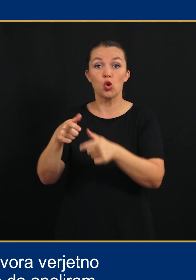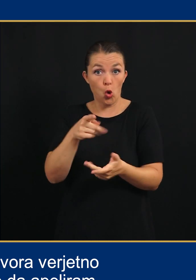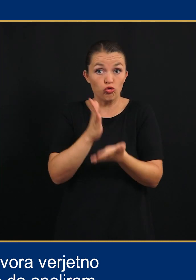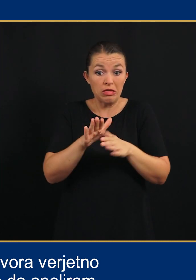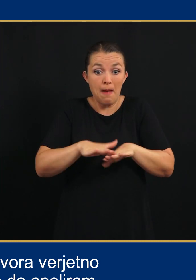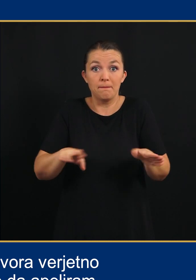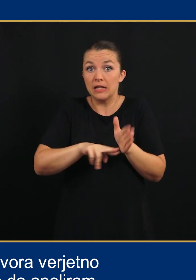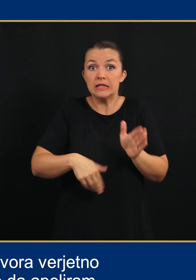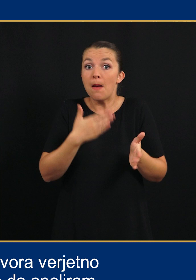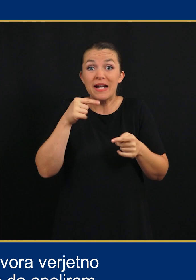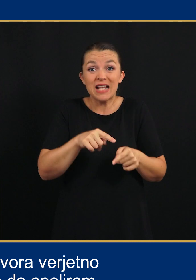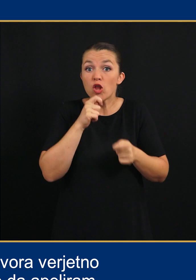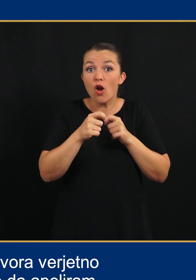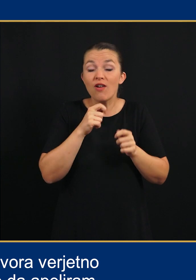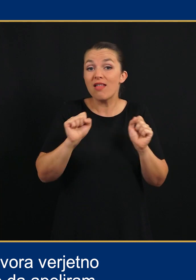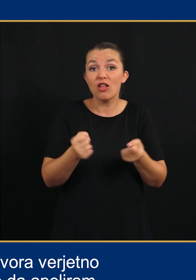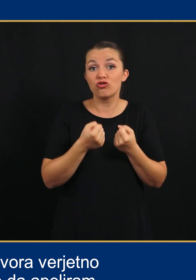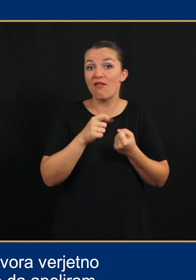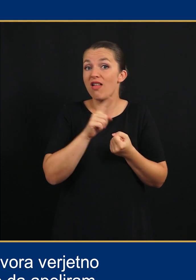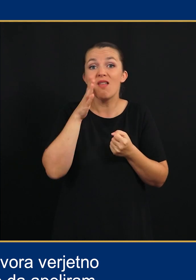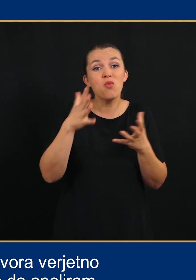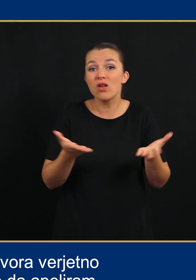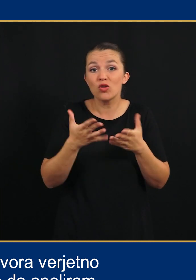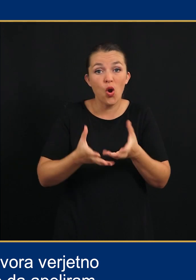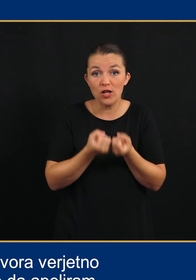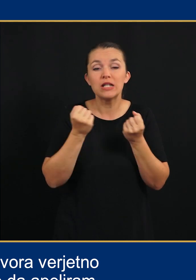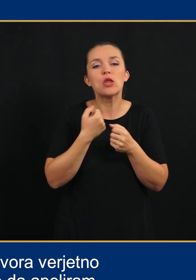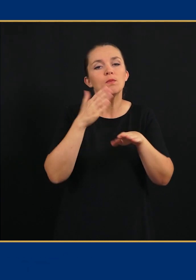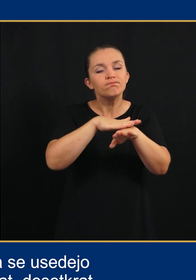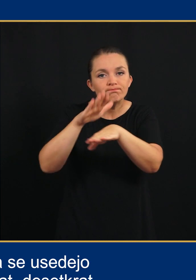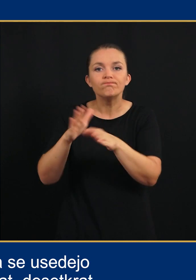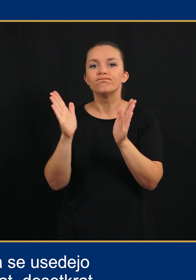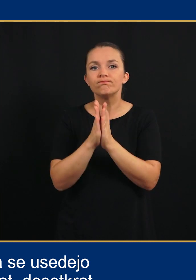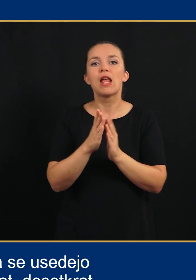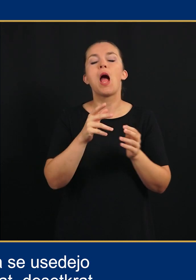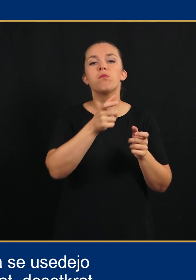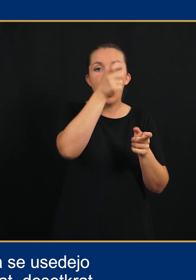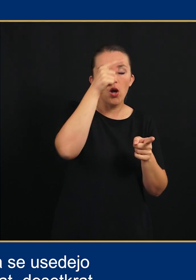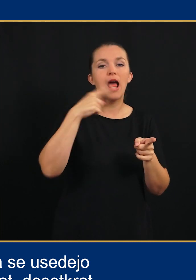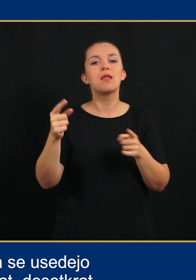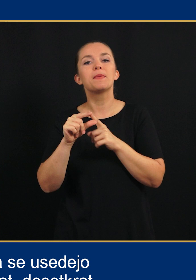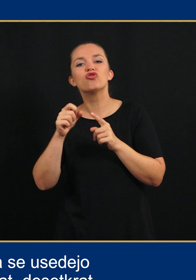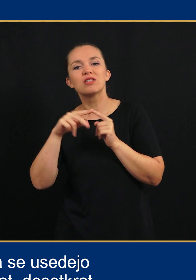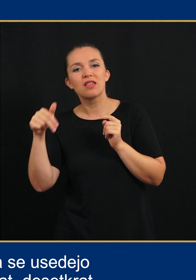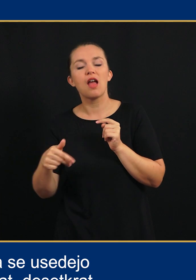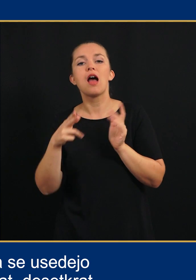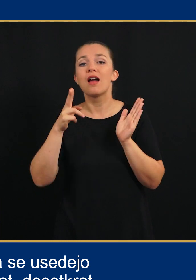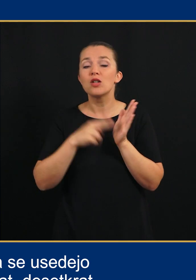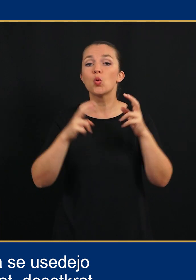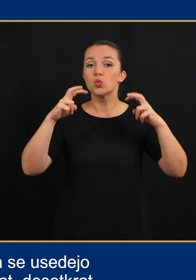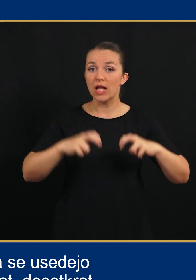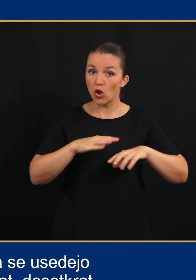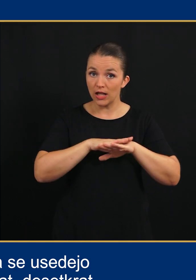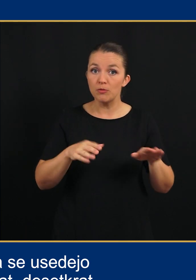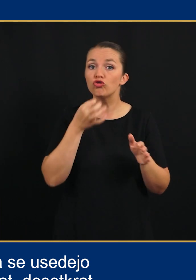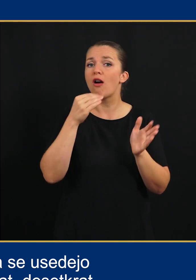brez tega dogovora verjetno težave ne bodo hitro rešene. Tako da apeliram res na Beograd in na Prištino, da se usedejo za mizo, če